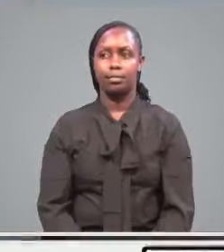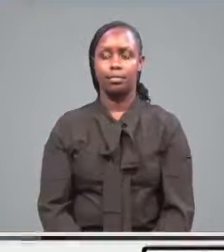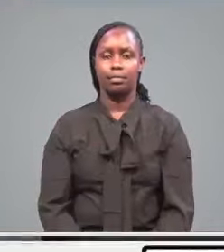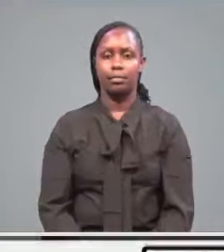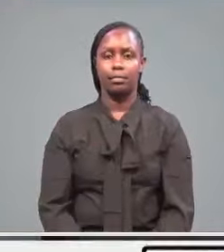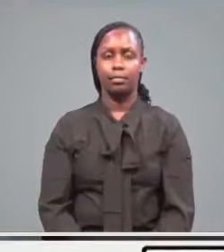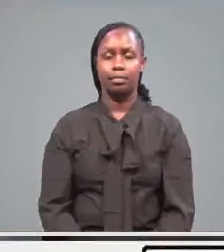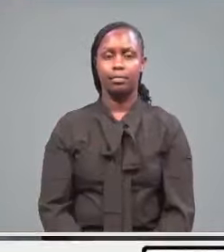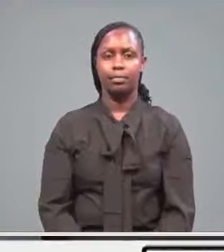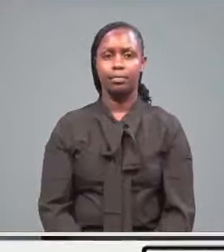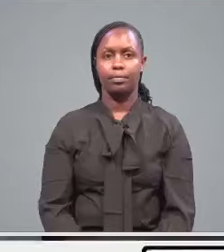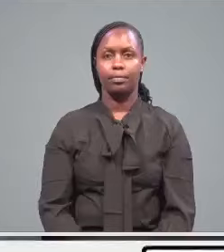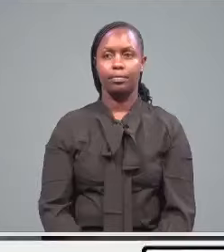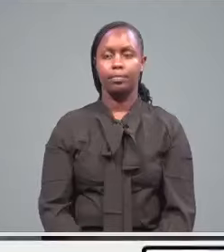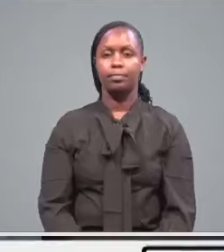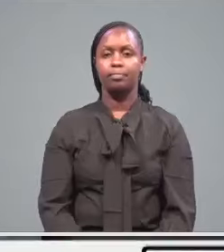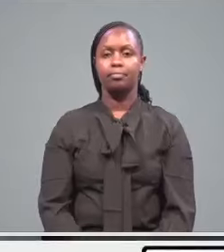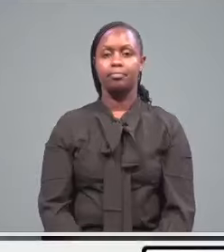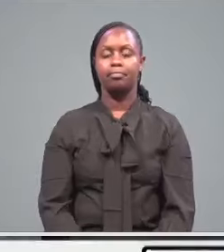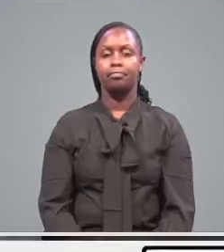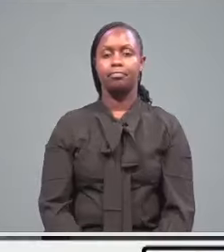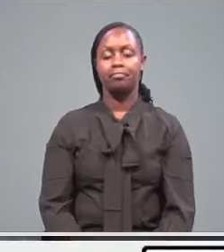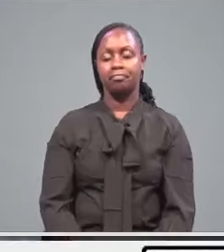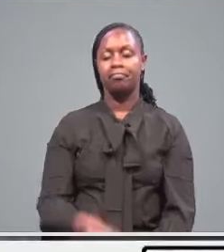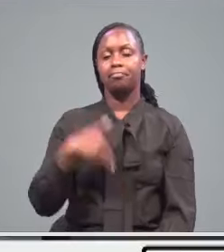Kwale. Bila shaka